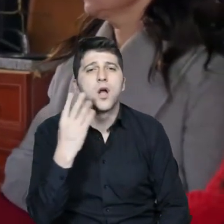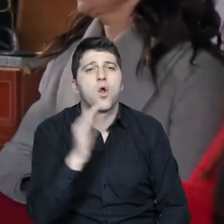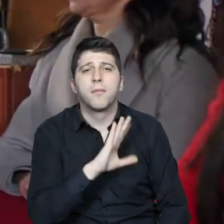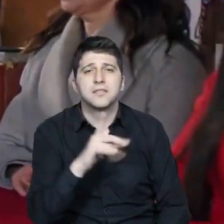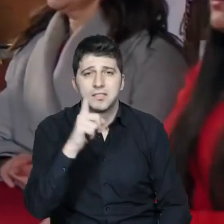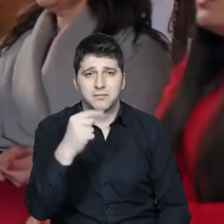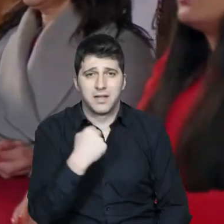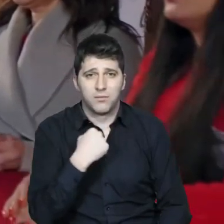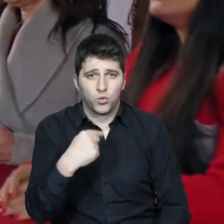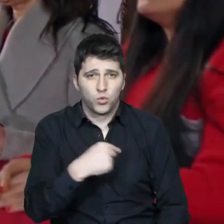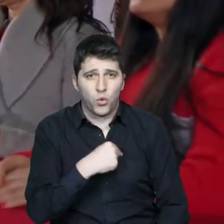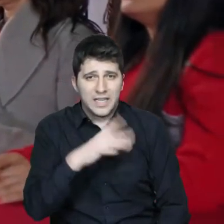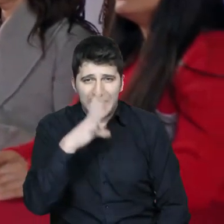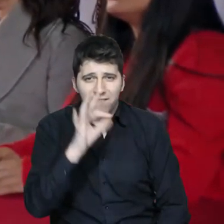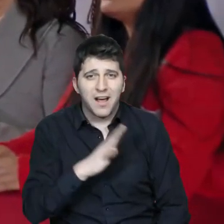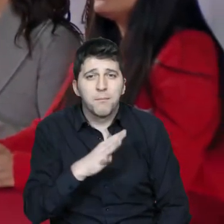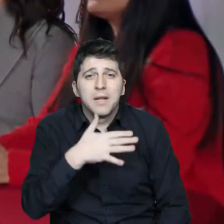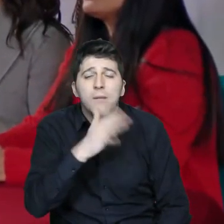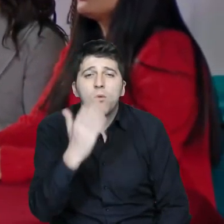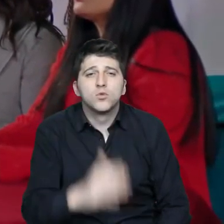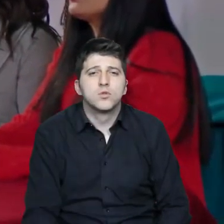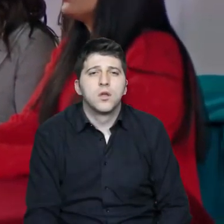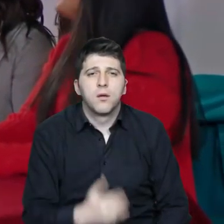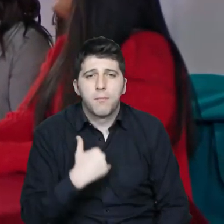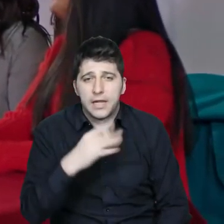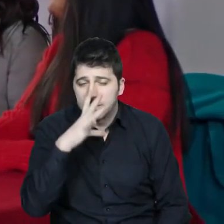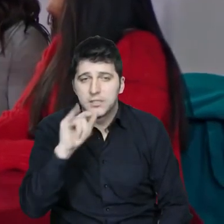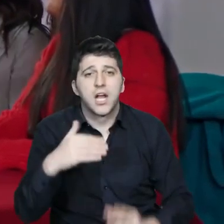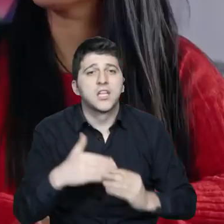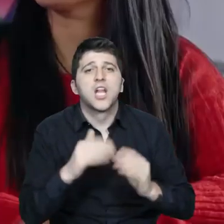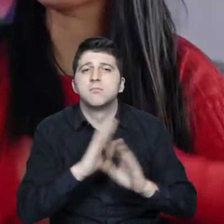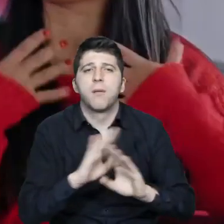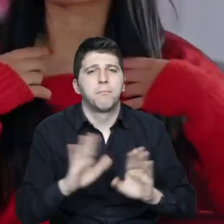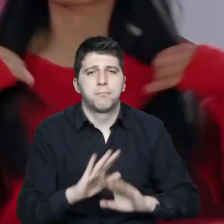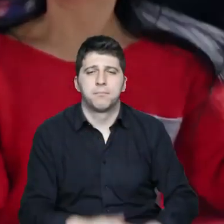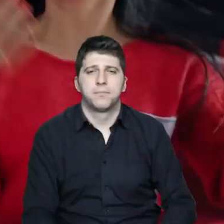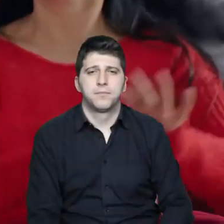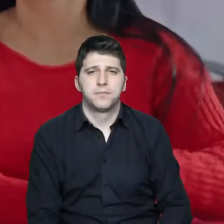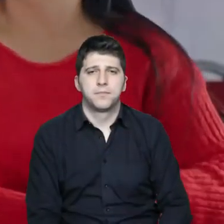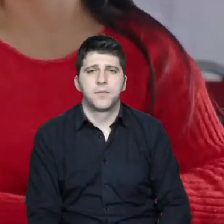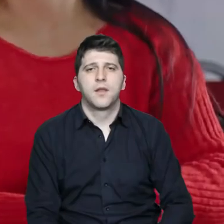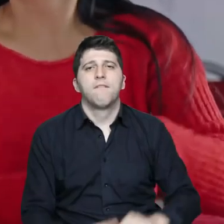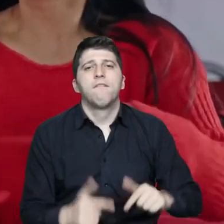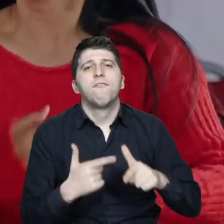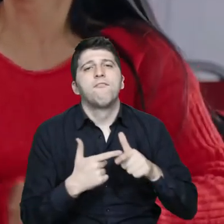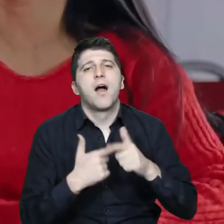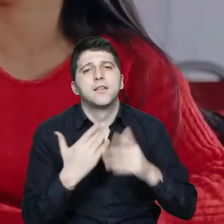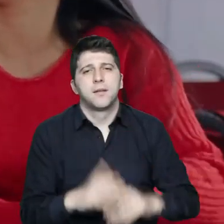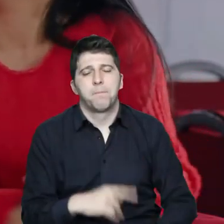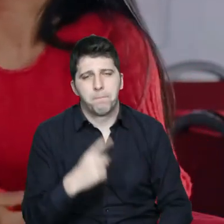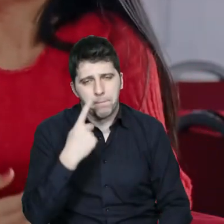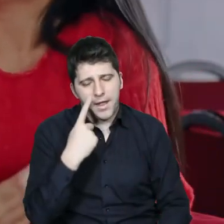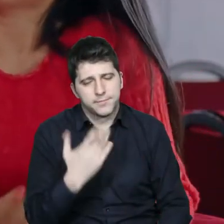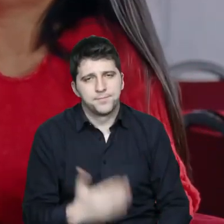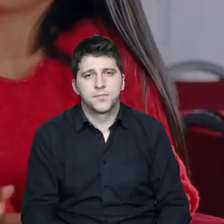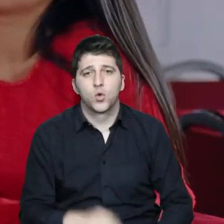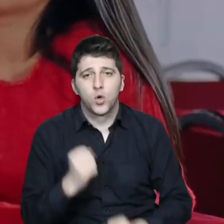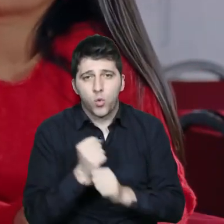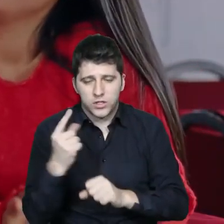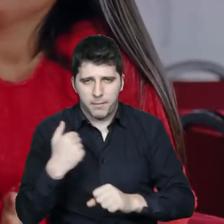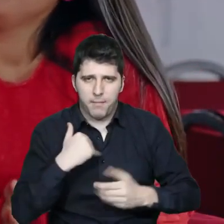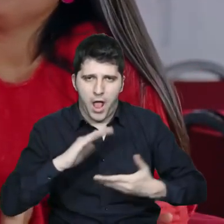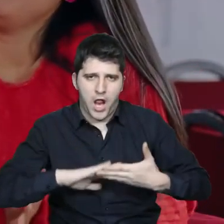benim gönlümde kimin yattığını bilmiyor musunuz? Ben kimseyle tanışmam. Nokta. Fatih'ciğim, Bak şimdi, Gökçe benim